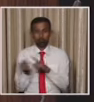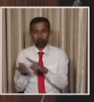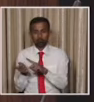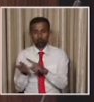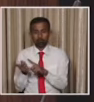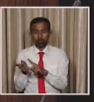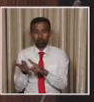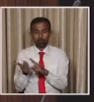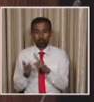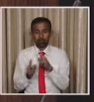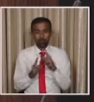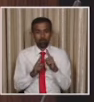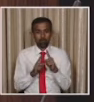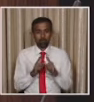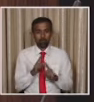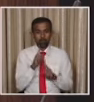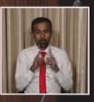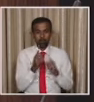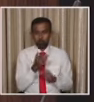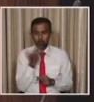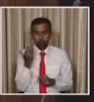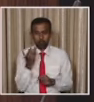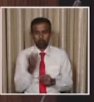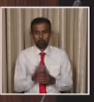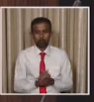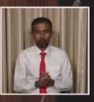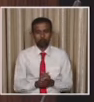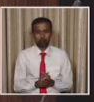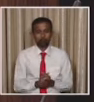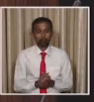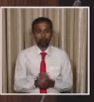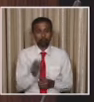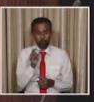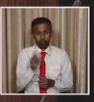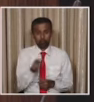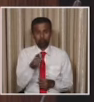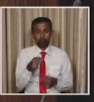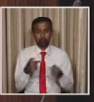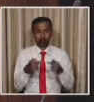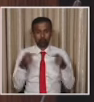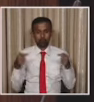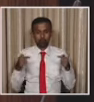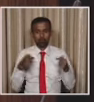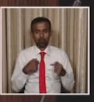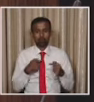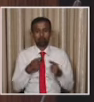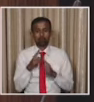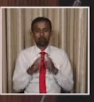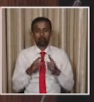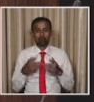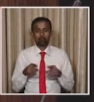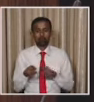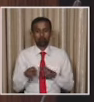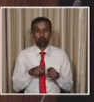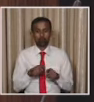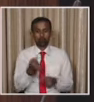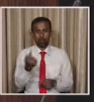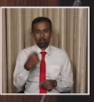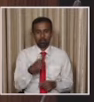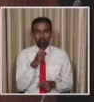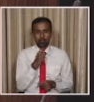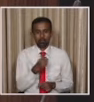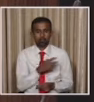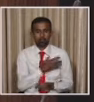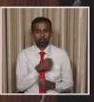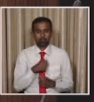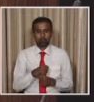තව වෙලාවක පෙනී ඉන්න පුළුවන්. ඒ නිසා එතුමාටම විරුද්ධව එතුමාද පෙනී ඉන්නවා. එතුමා ඇවිල්ලා කියනවා